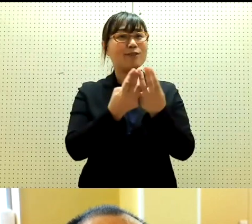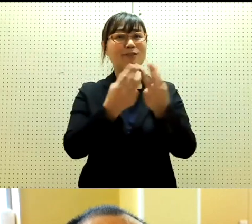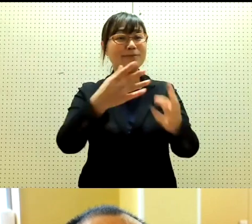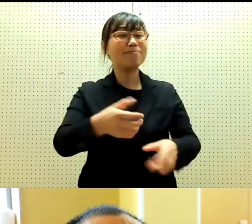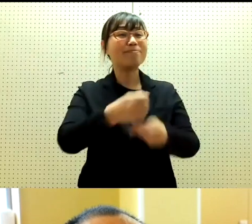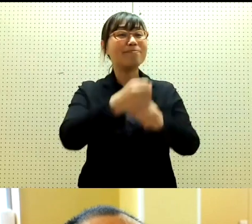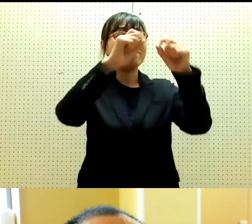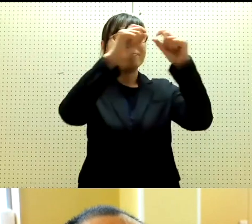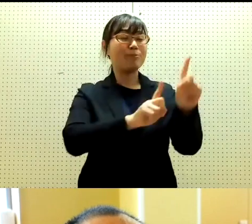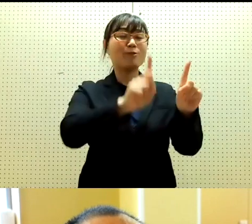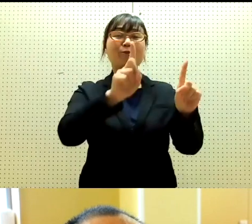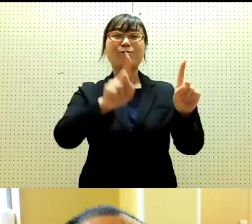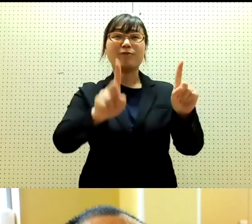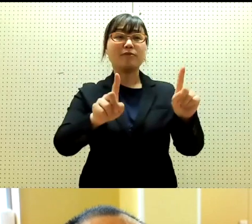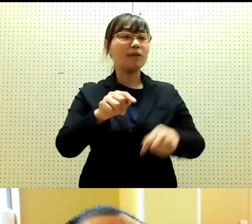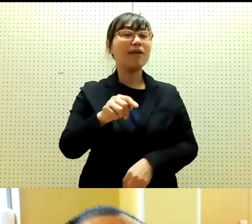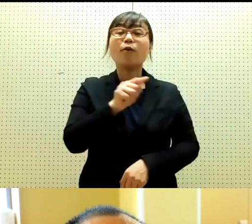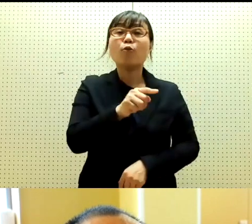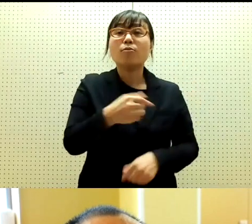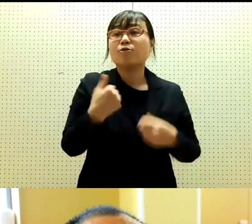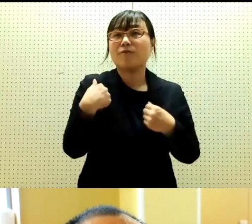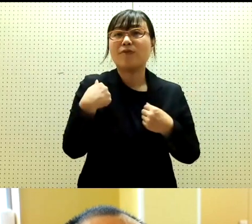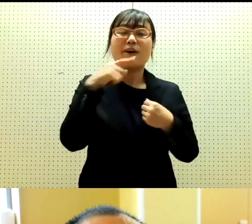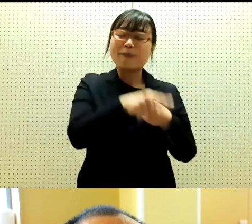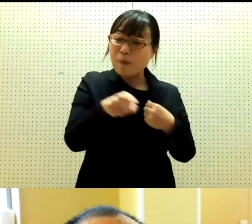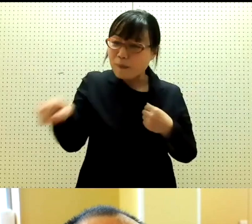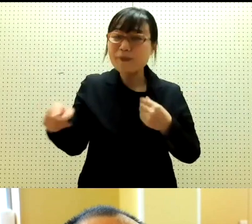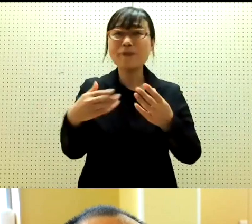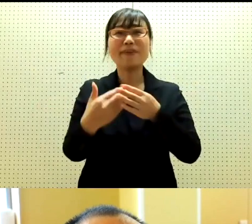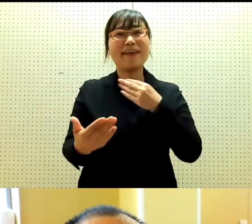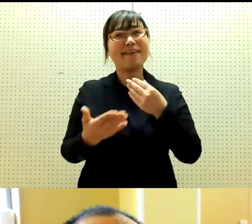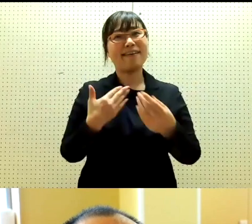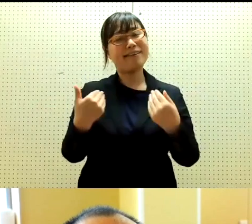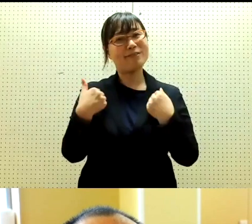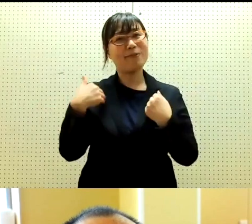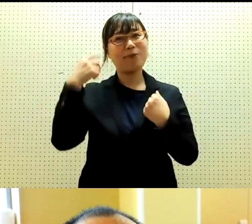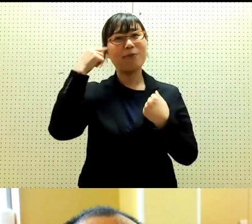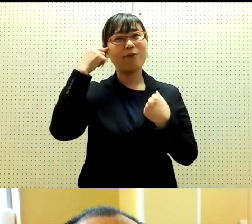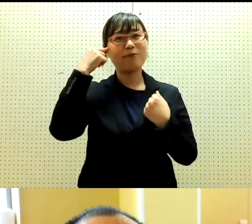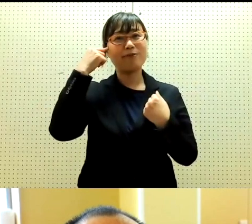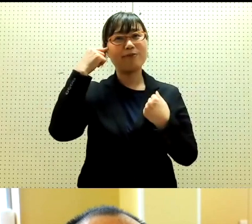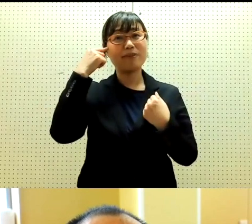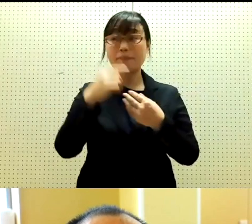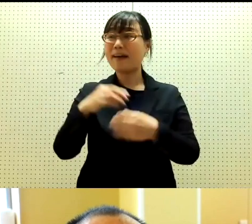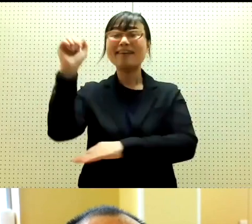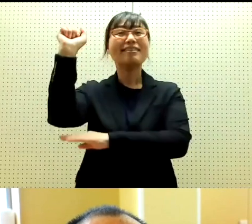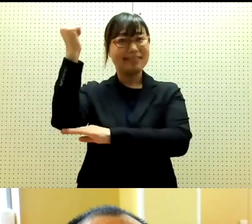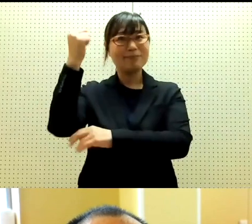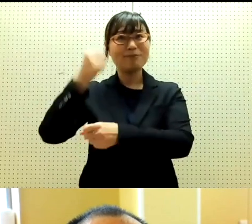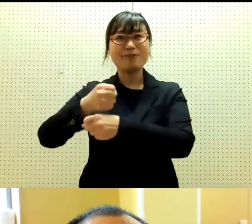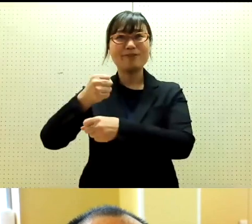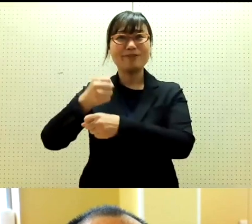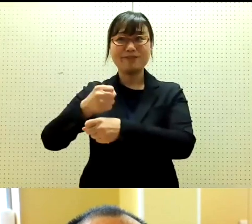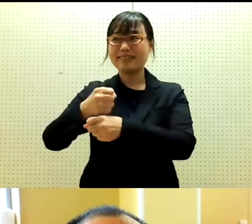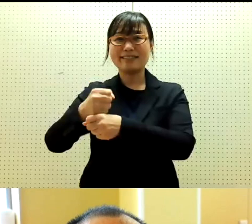両方の経験を子どもたちにしてほしいと思うんですね。で、その上で、まあ、新聞作りに使ってますっていうお話もあったんです